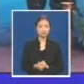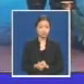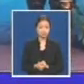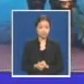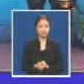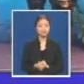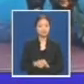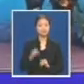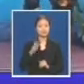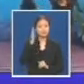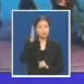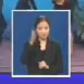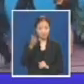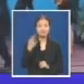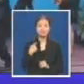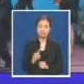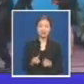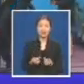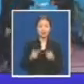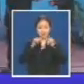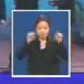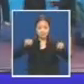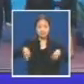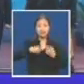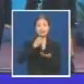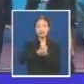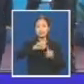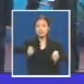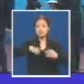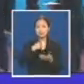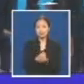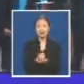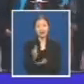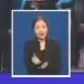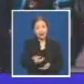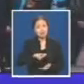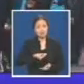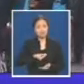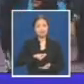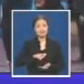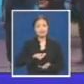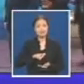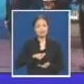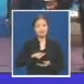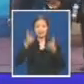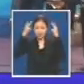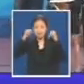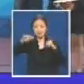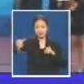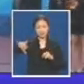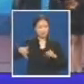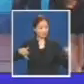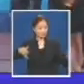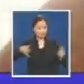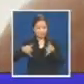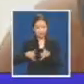และลำดับต่อไปเป็นการรับมอบใบประกาศกองทุนสวัสดิการชุมชนจากคณะท่านนายกรัฐมนตรีและถ่ายรูปร่วมกับท่านนายกรัฐม